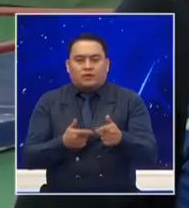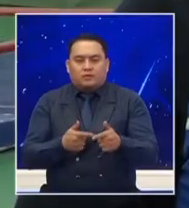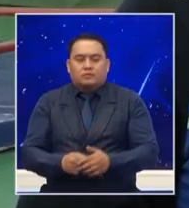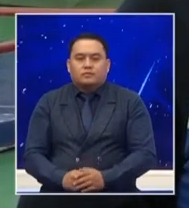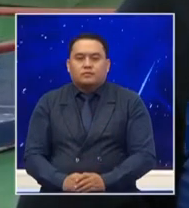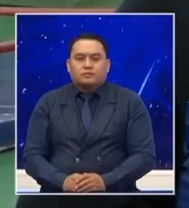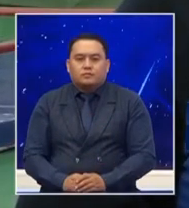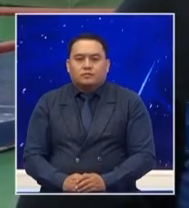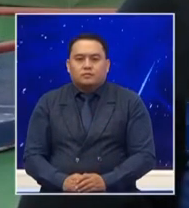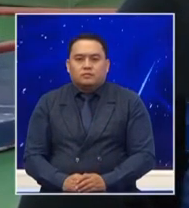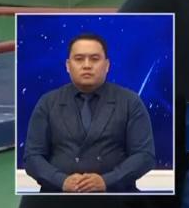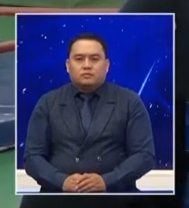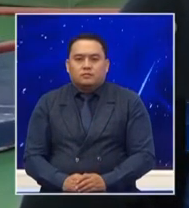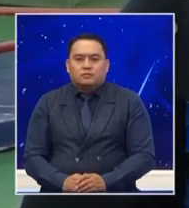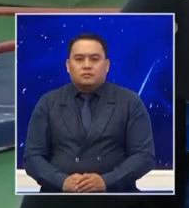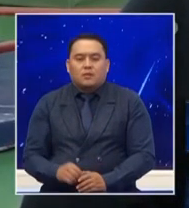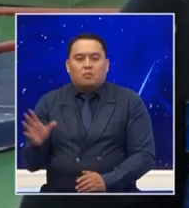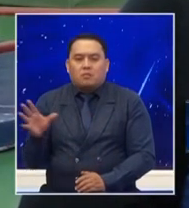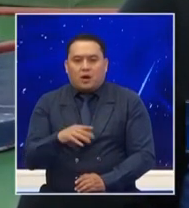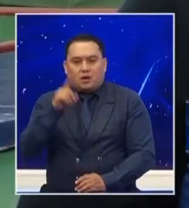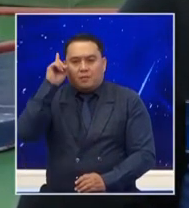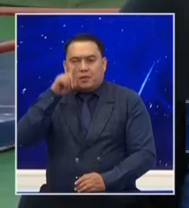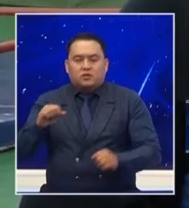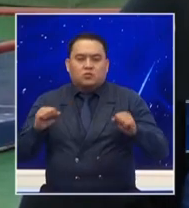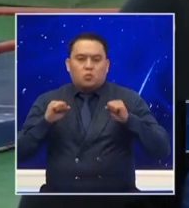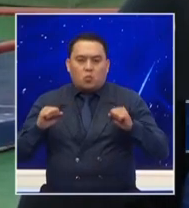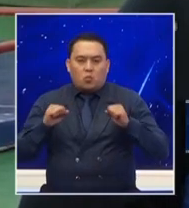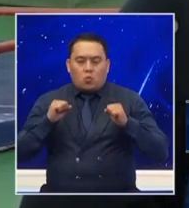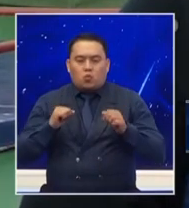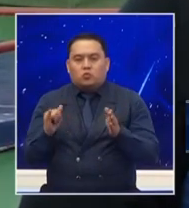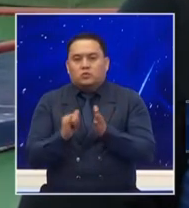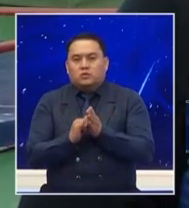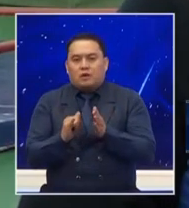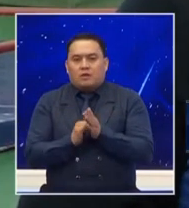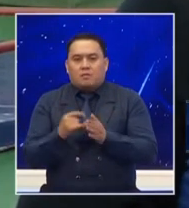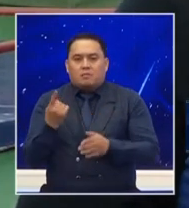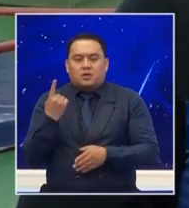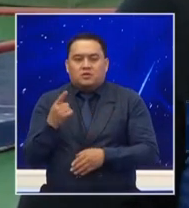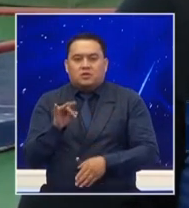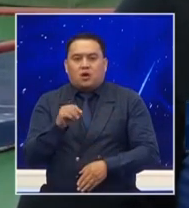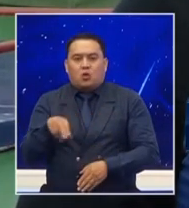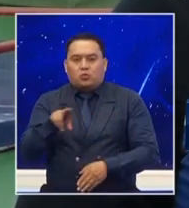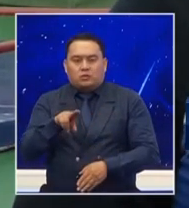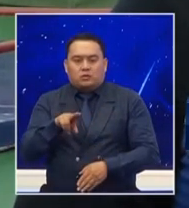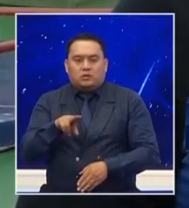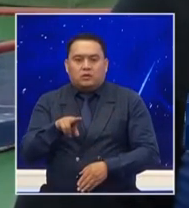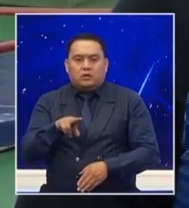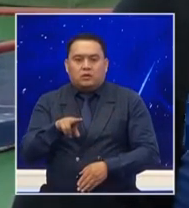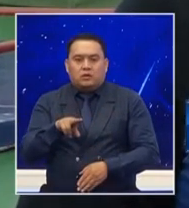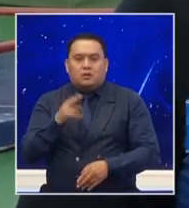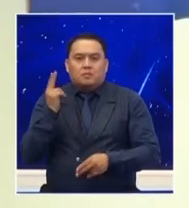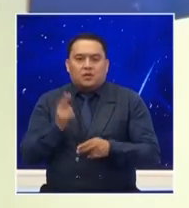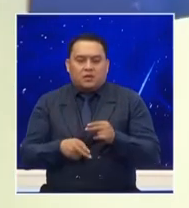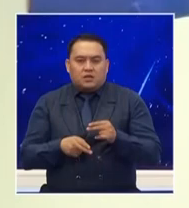Бәрі сборныйда білет, бұның жаңағы функционалка деген бар. Бірінші раундтан бастап, үшінші раундқа дейін біткенше